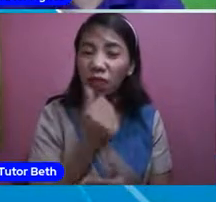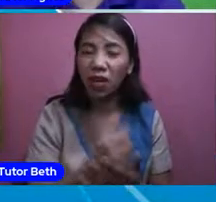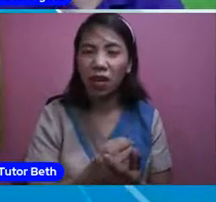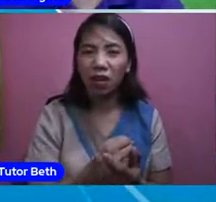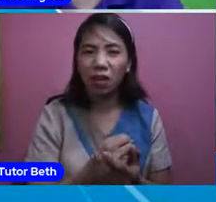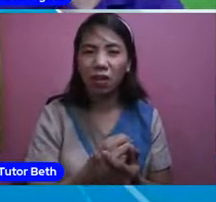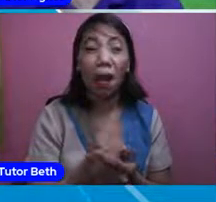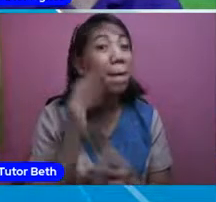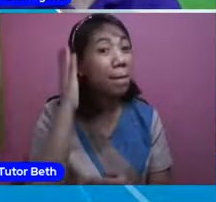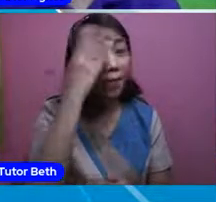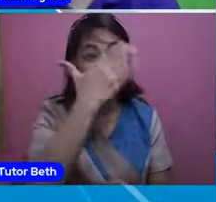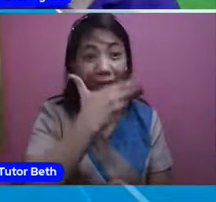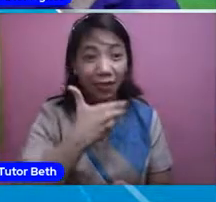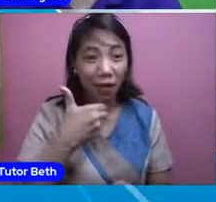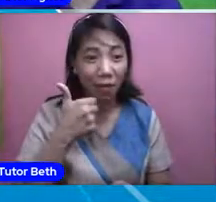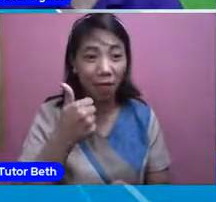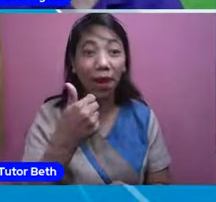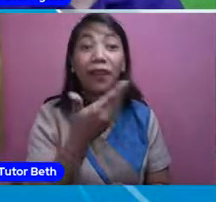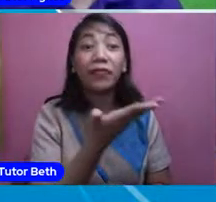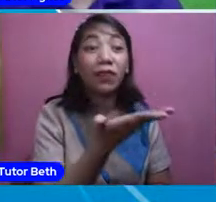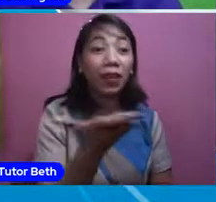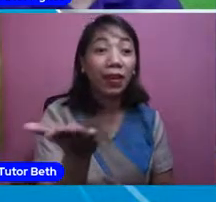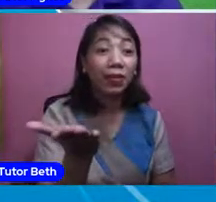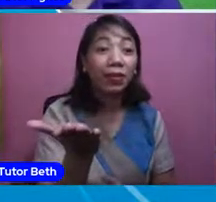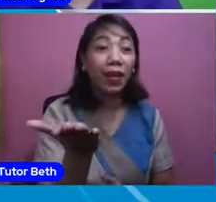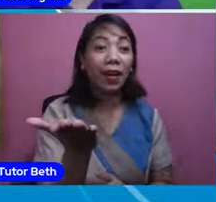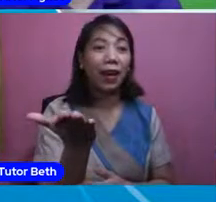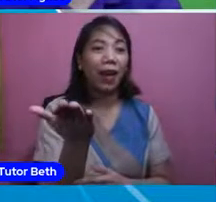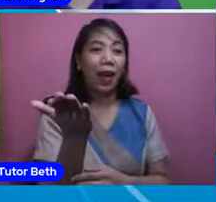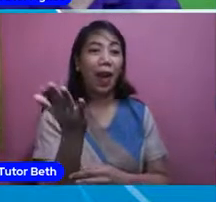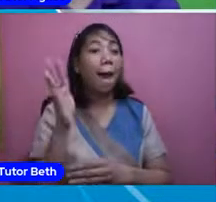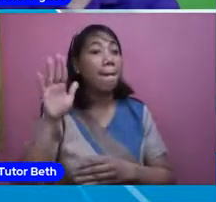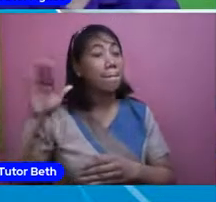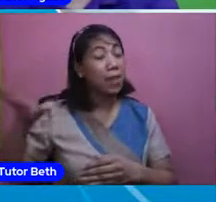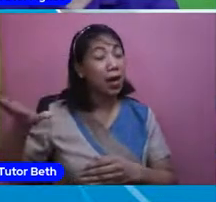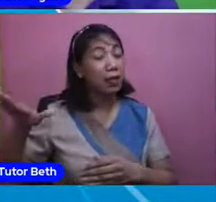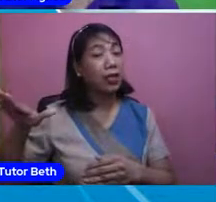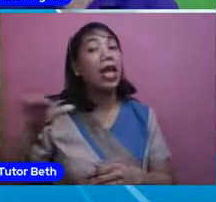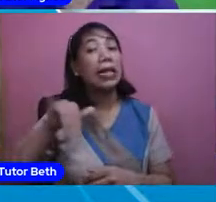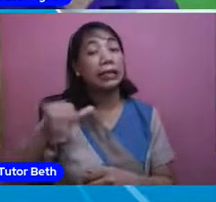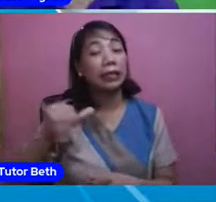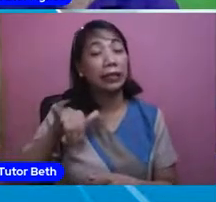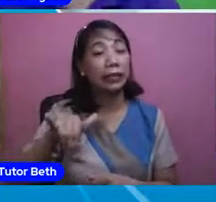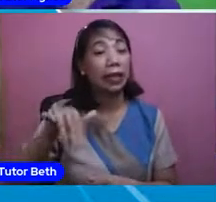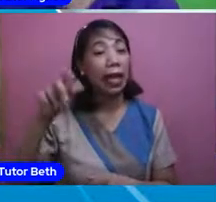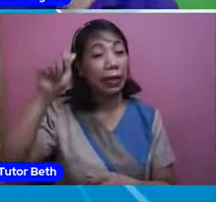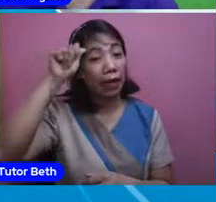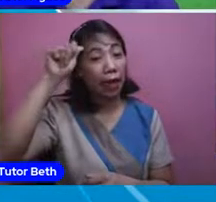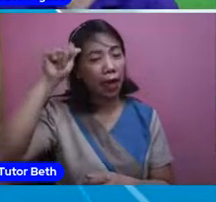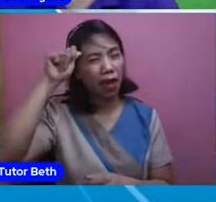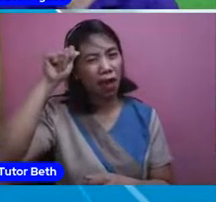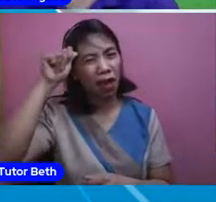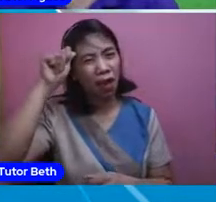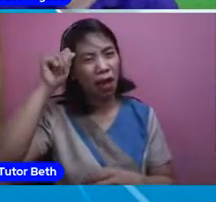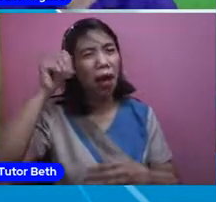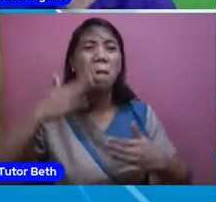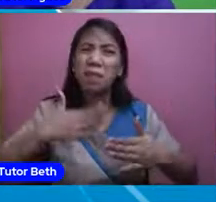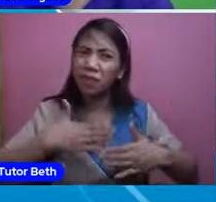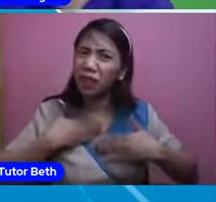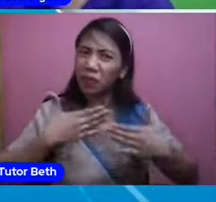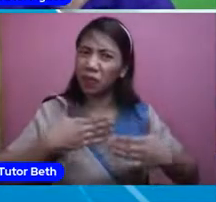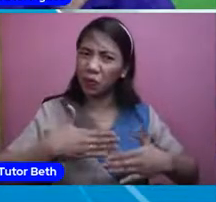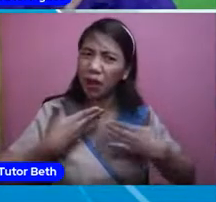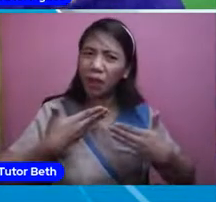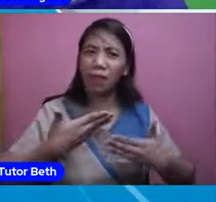ba kung kayo ba yung bata na katulad ni Alvin? Sa tingin nyo, matutuwa yung magulang nyo sa